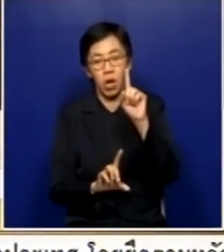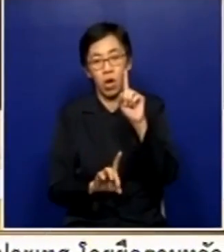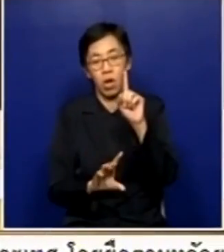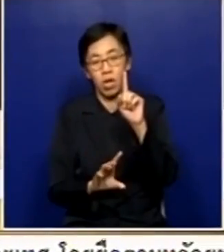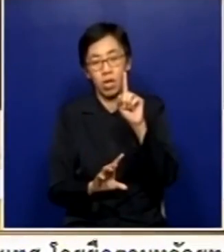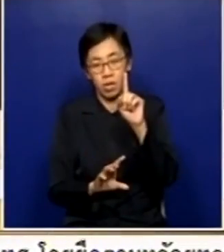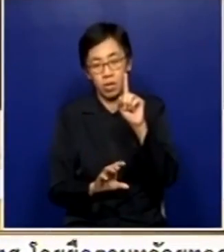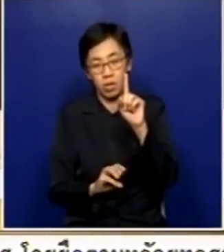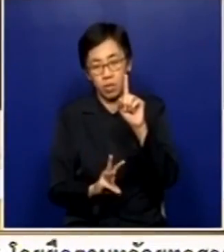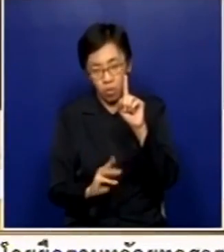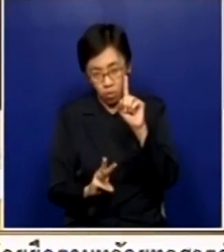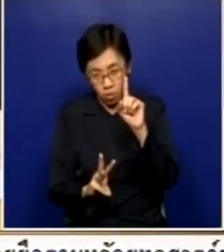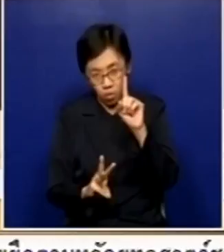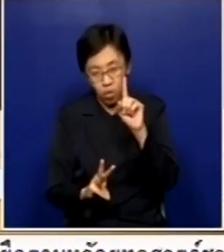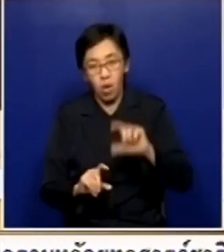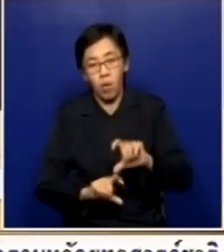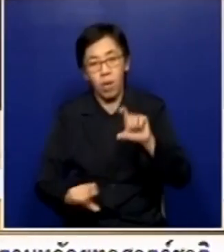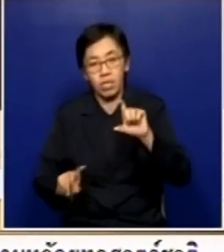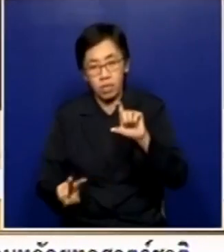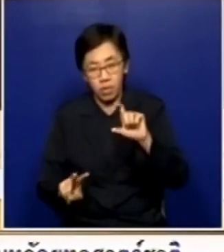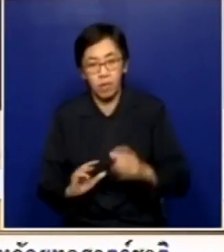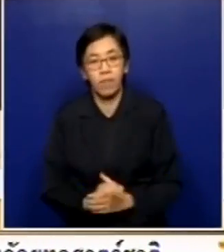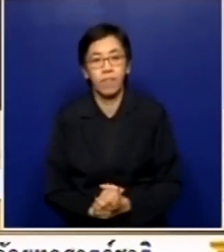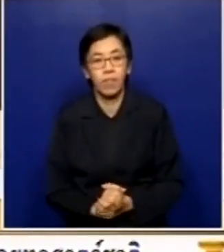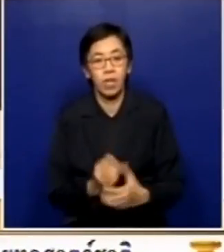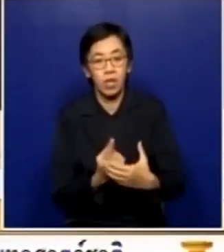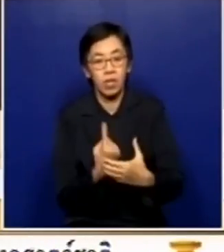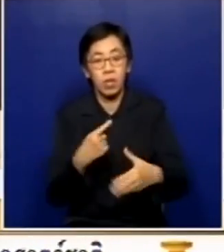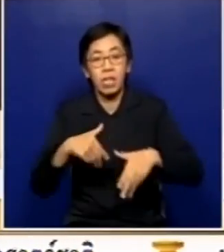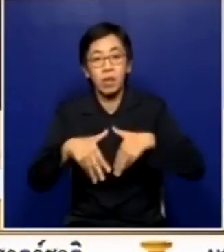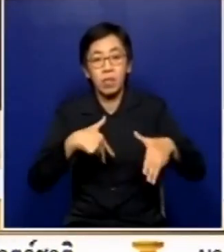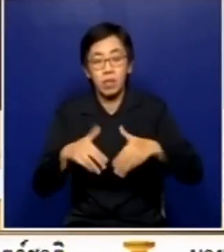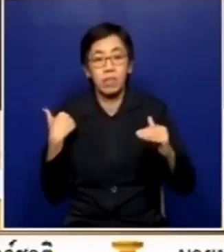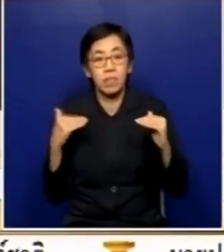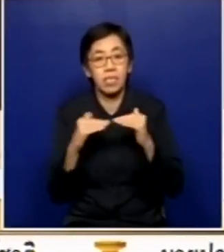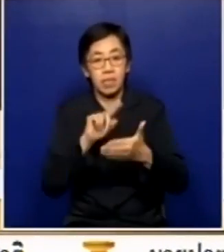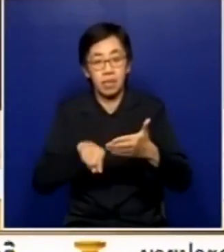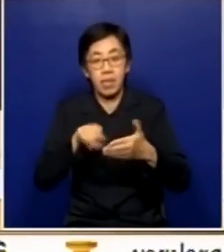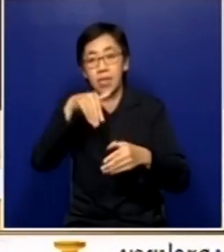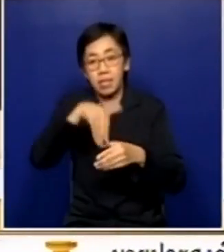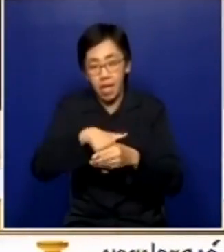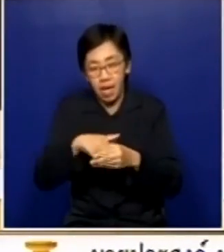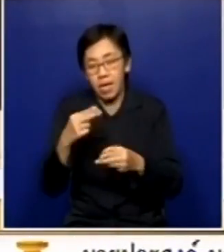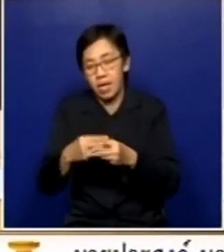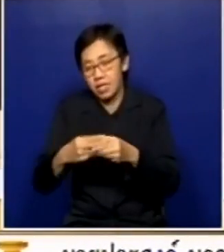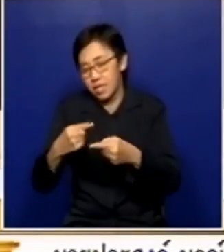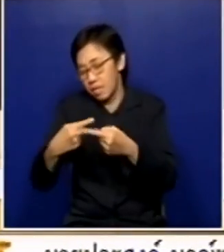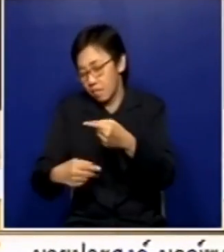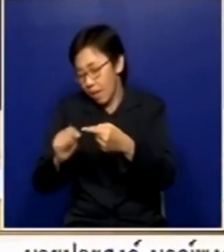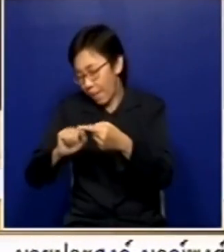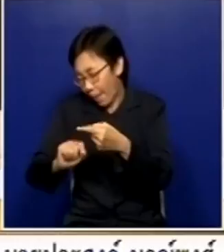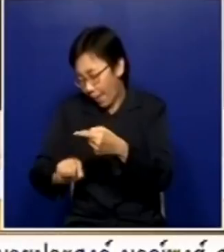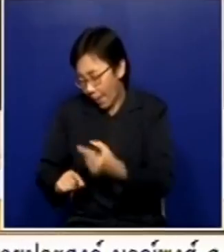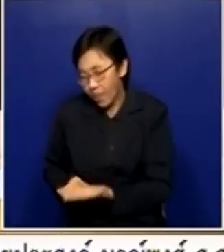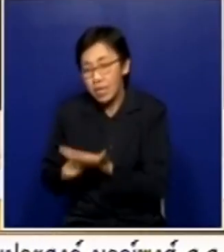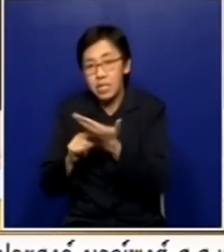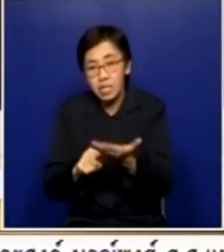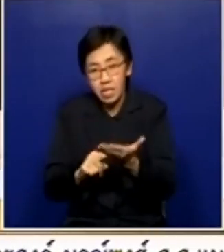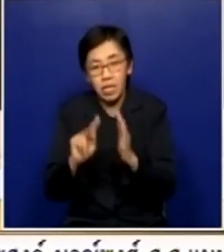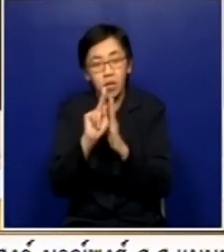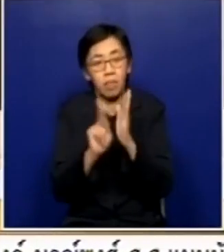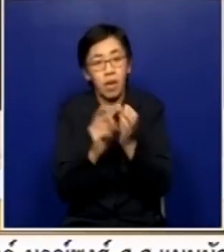2ข้อกำหนดให้ผู้แทนของประชาชนผู้มีสิทธิ์เลือกตั้งก็ชื่อเสนอร่างรัฐธรรมนูญแก้ไขเพิ่มเติม